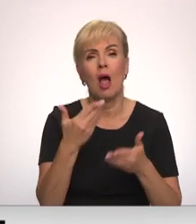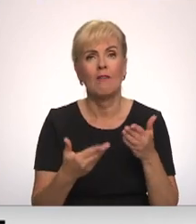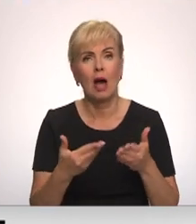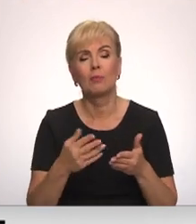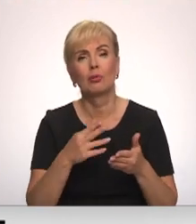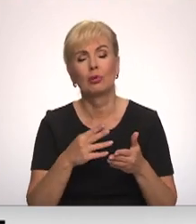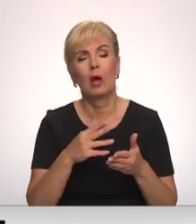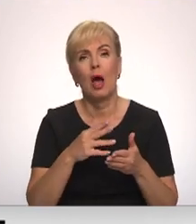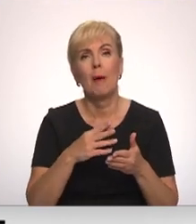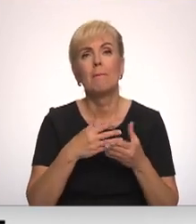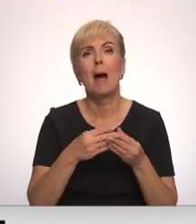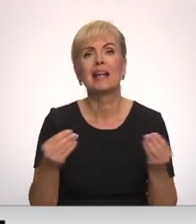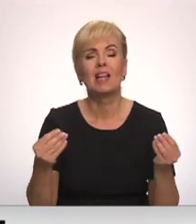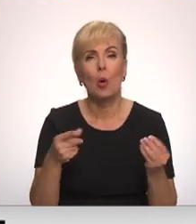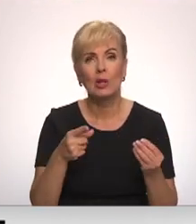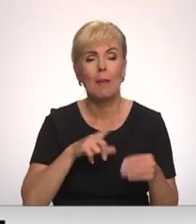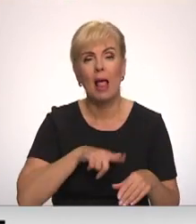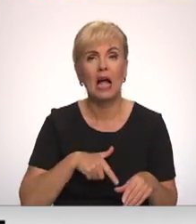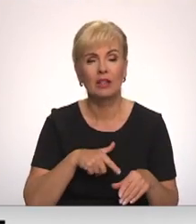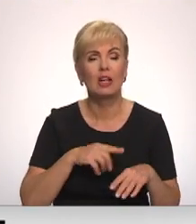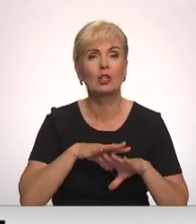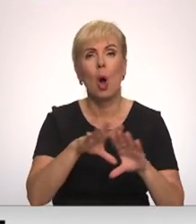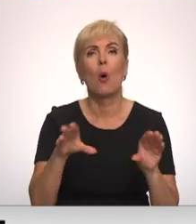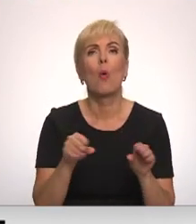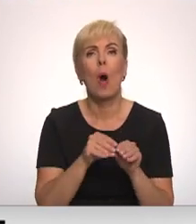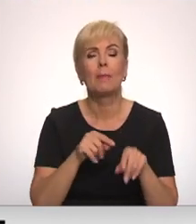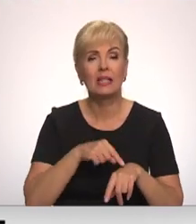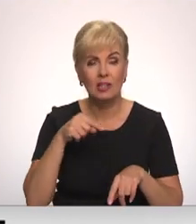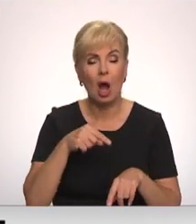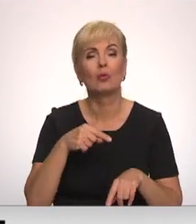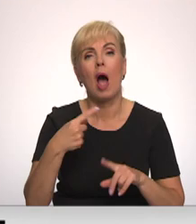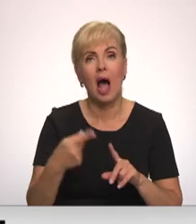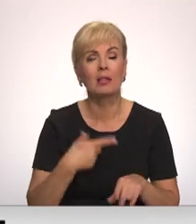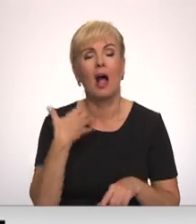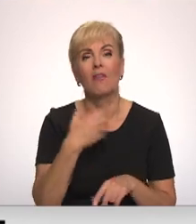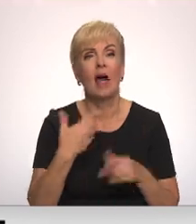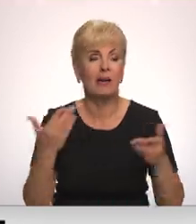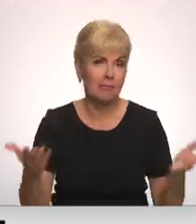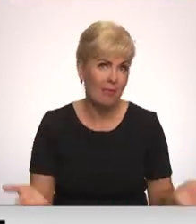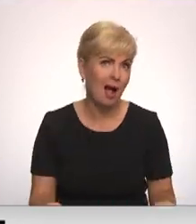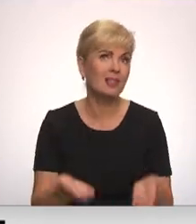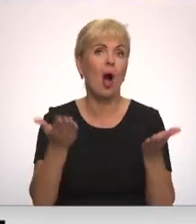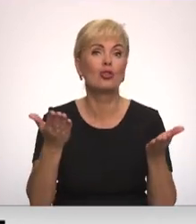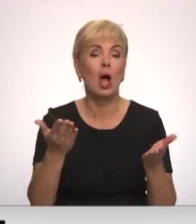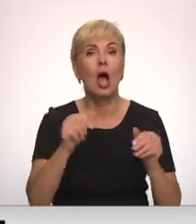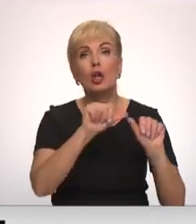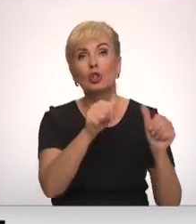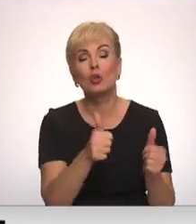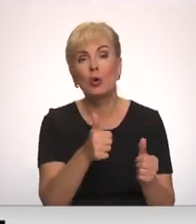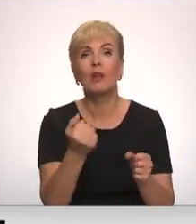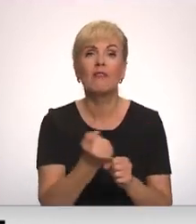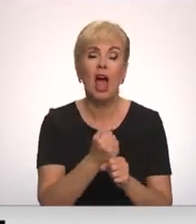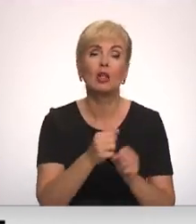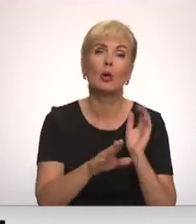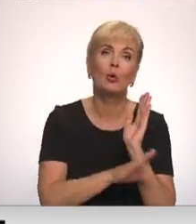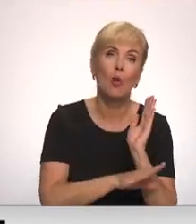kopīgo Latvijas tautas sajūtu. Un mums likās, ka vajag atkal viņu tā mazliet pacelt augstāk. Skulptūras darinātas no koka,